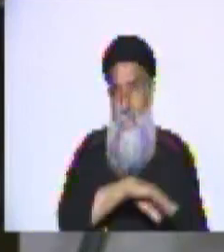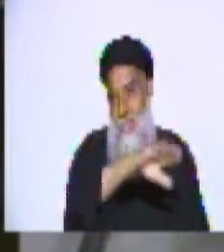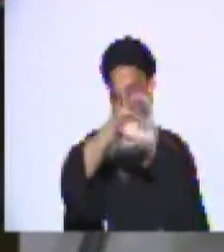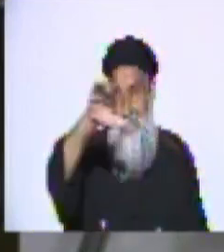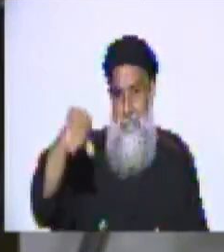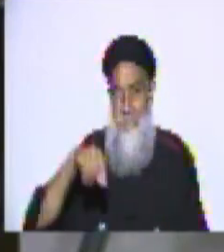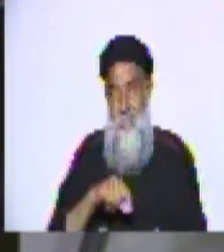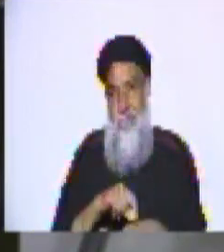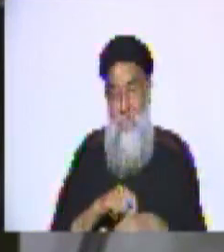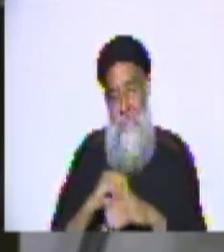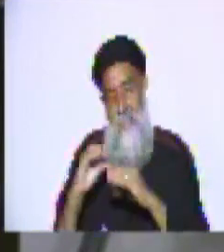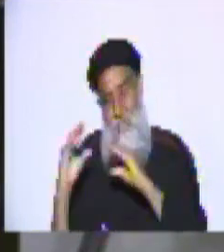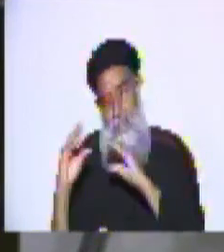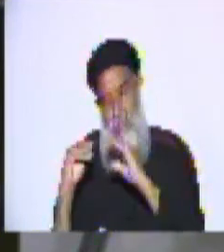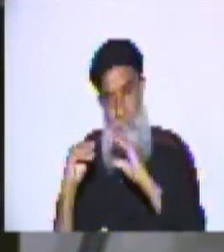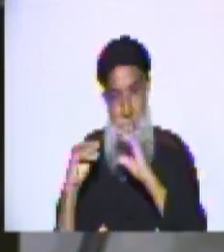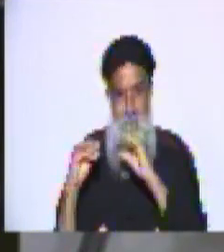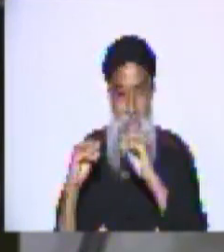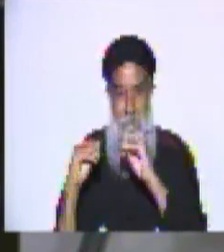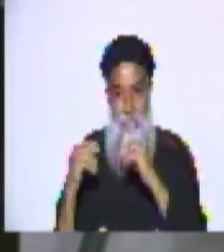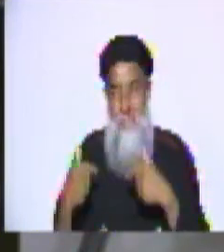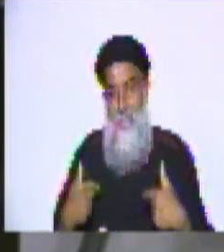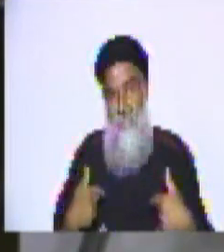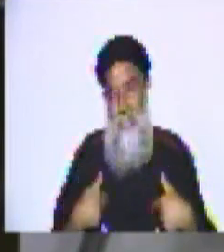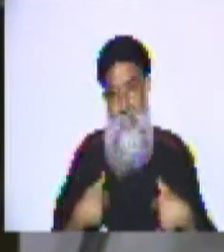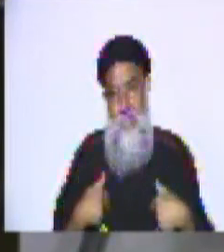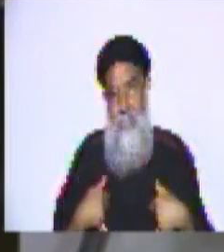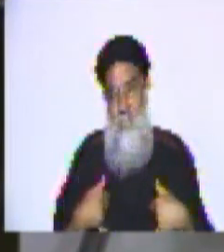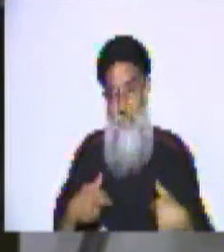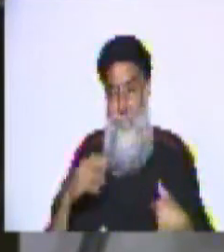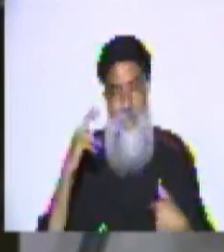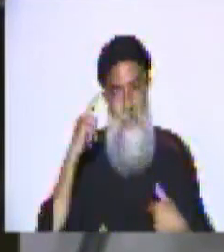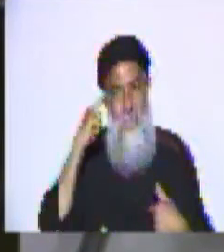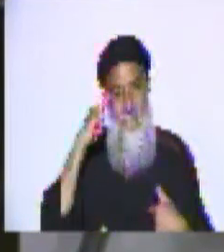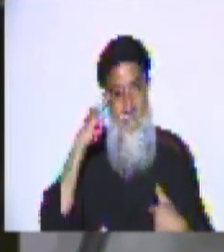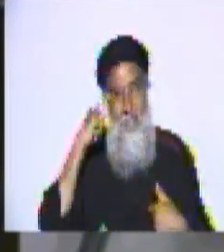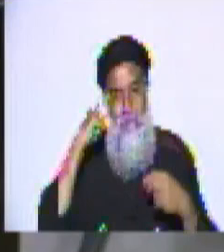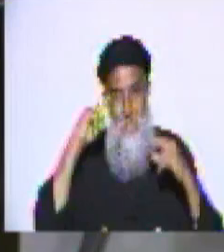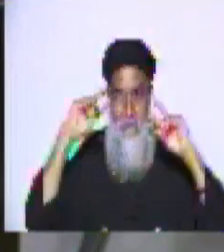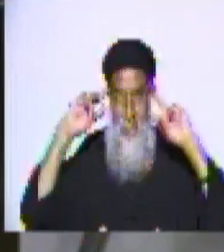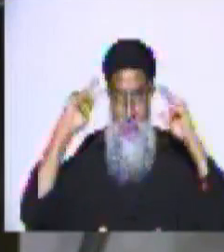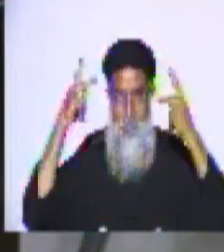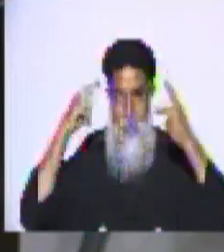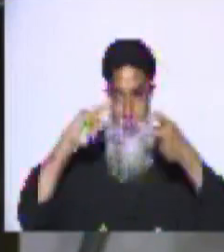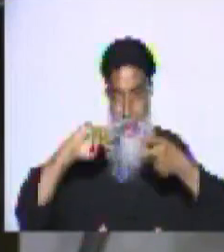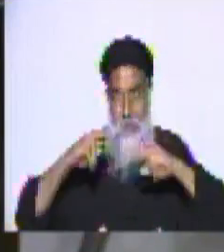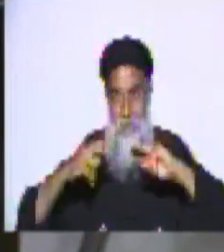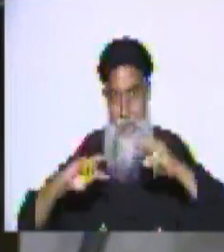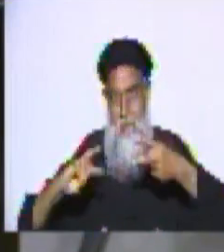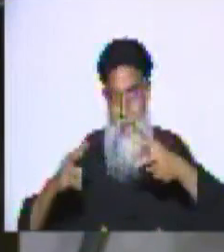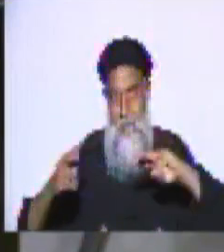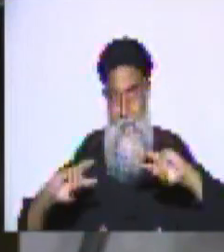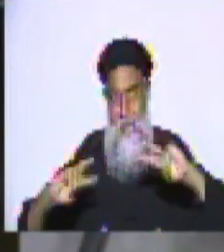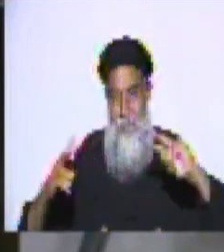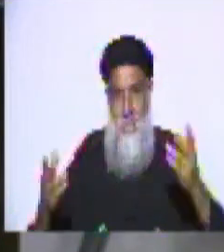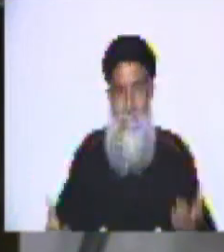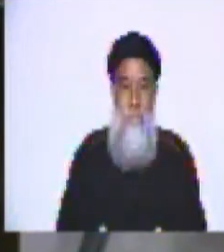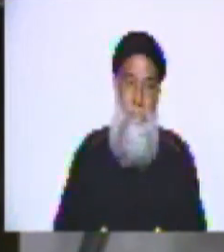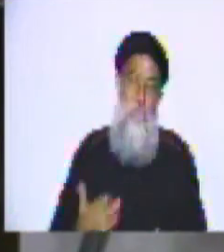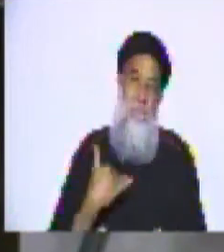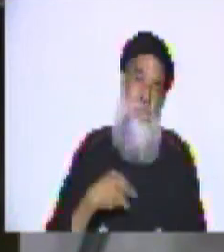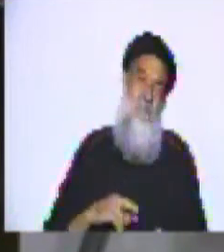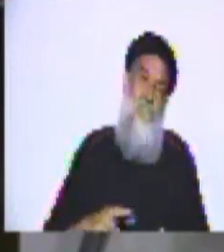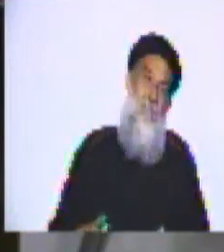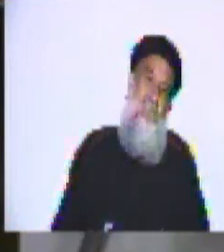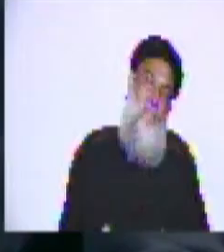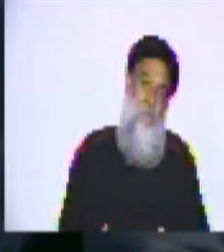يقدر يتناقش، لأنه ممكن يشكك. لكن لو عنده القدرة، لو عنده القدرة ممكن. مش مانع في